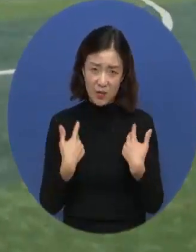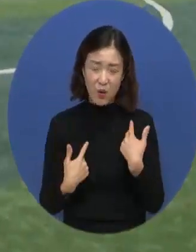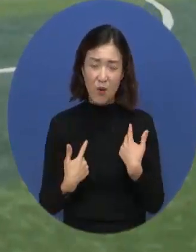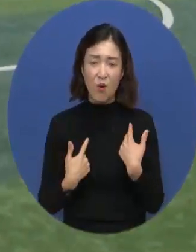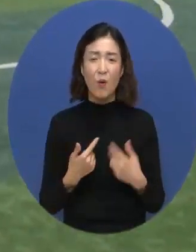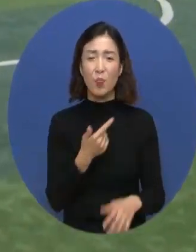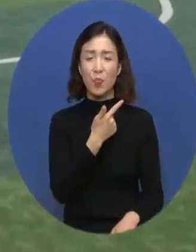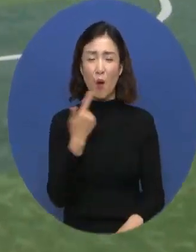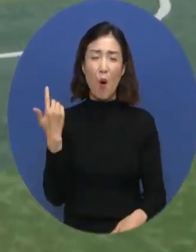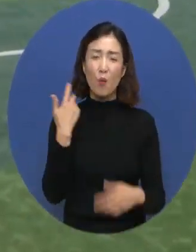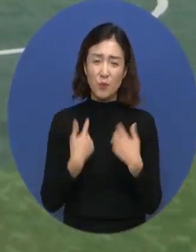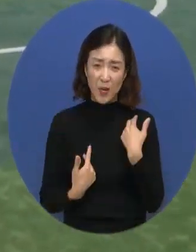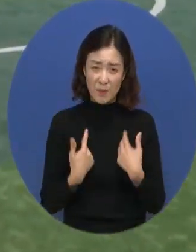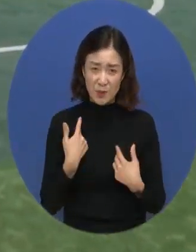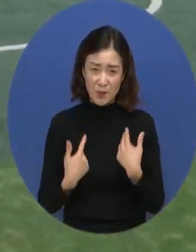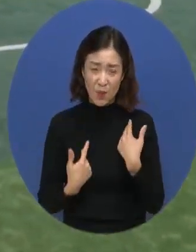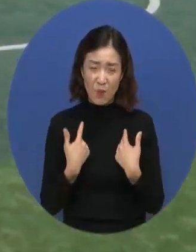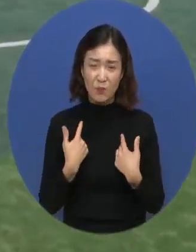해가지고 너무 재밌고